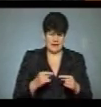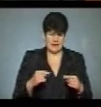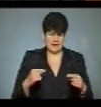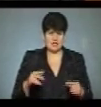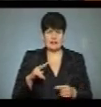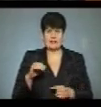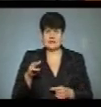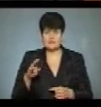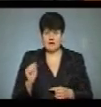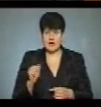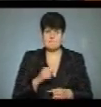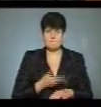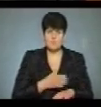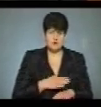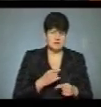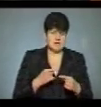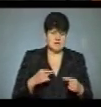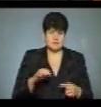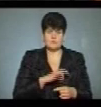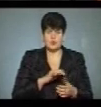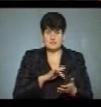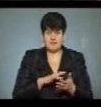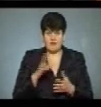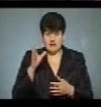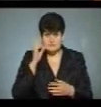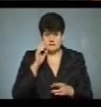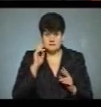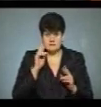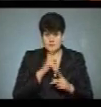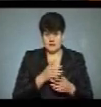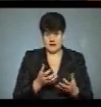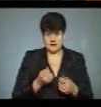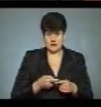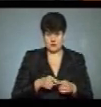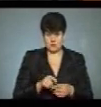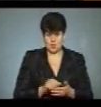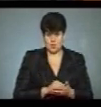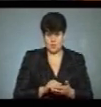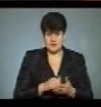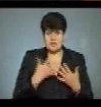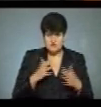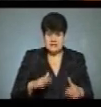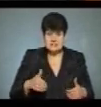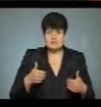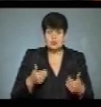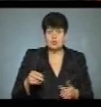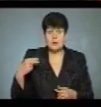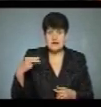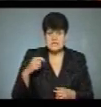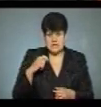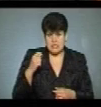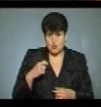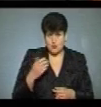Литва, Польща, інші профспілкові центри вважають неприпустимим прийняття такого документу і вже звернулися і до президента